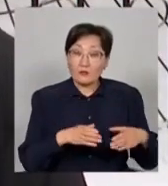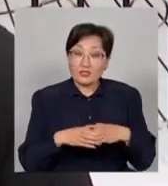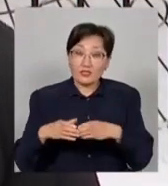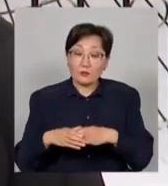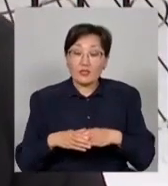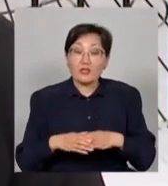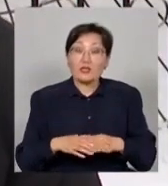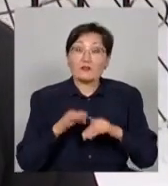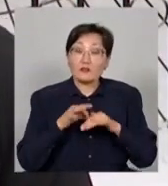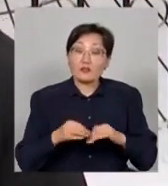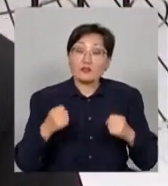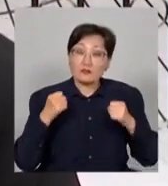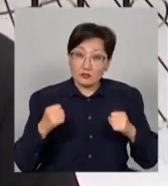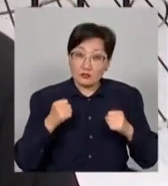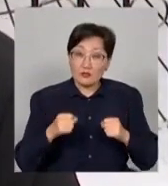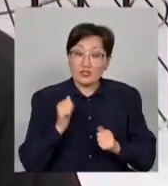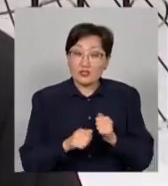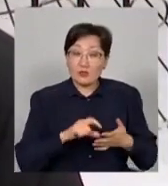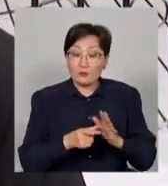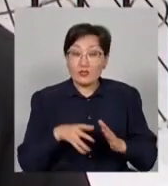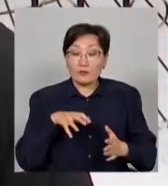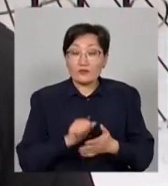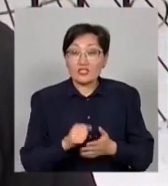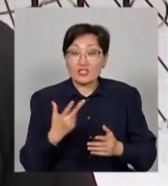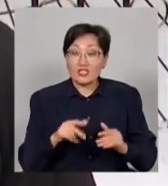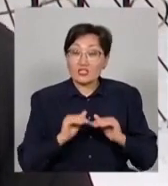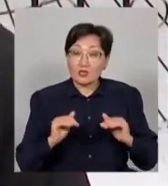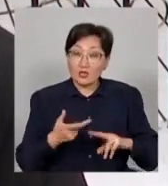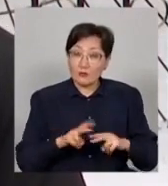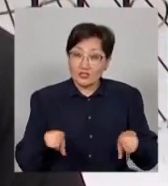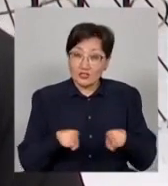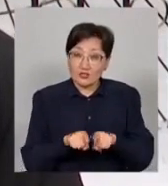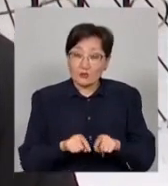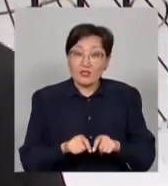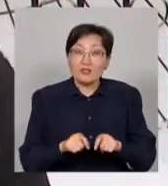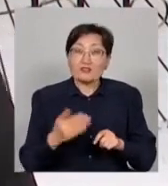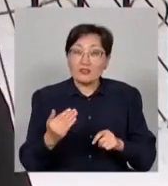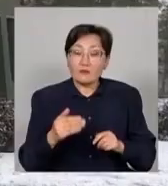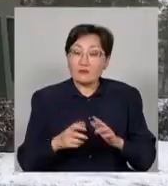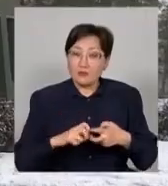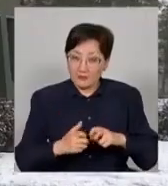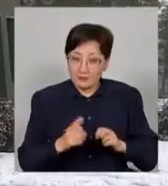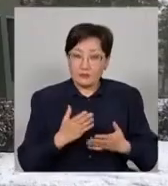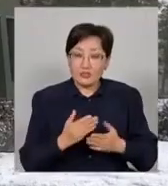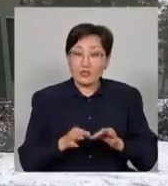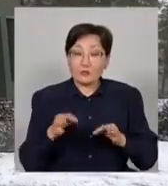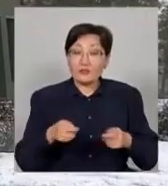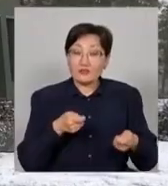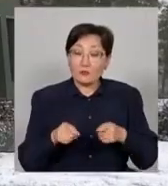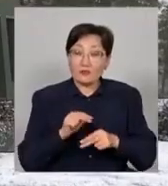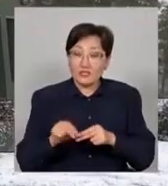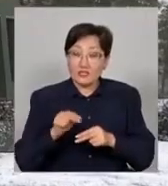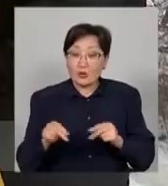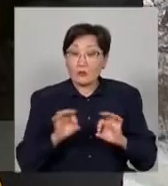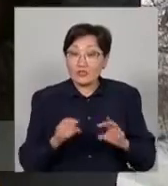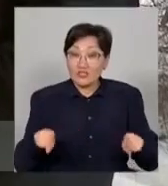одновременно идёт урок физкультуры в каждом классе занимается более 30 детей это также создаёт для них проблемы в областном управлении образования